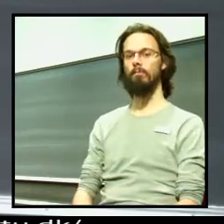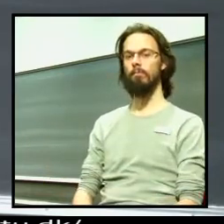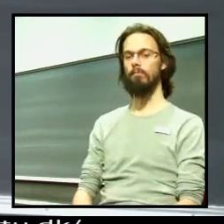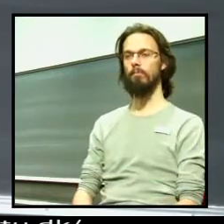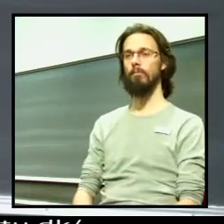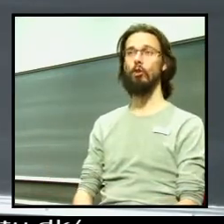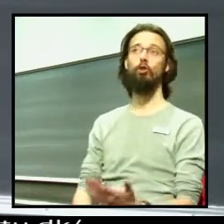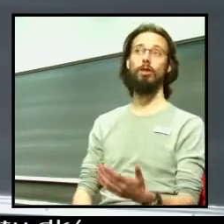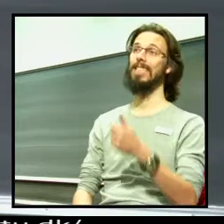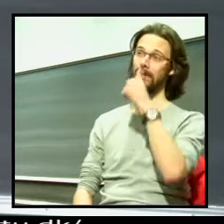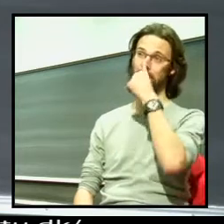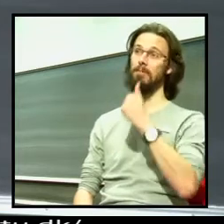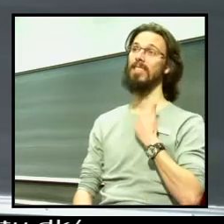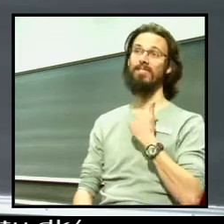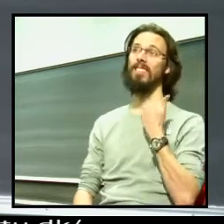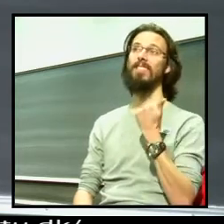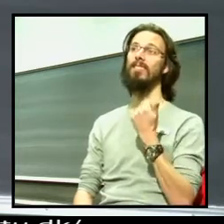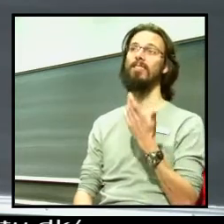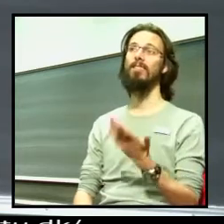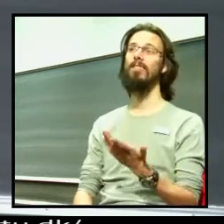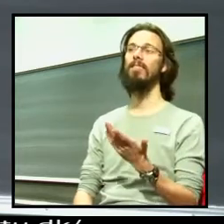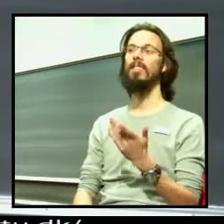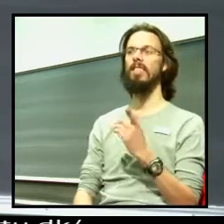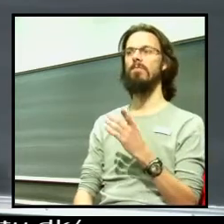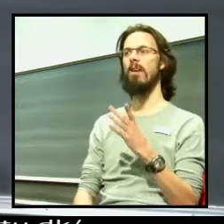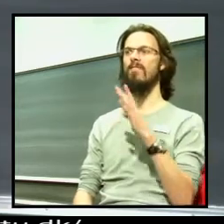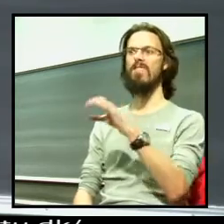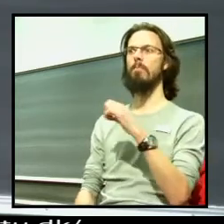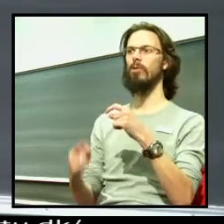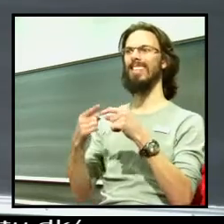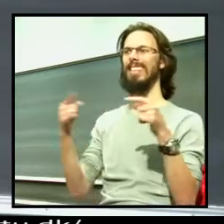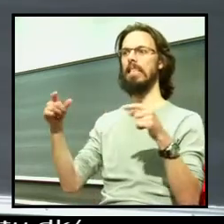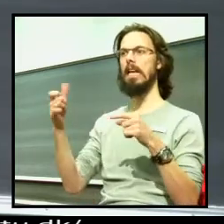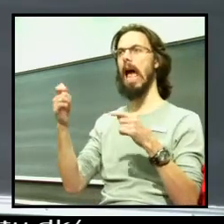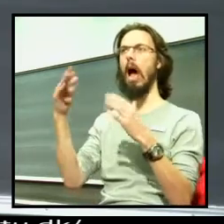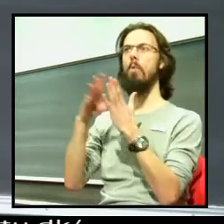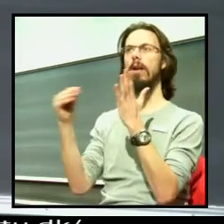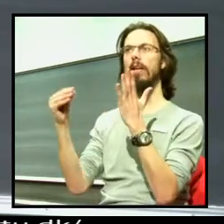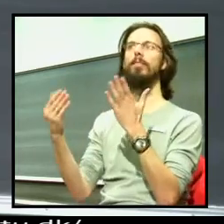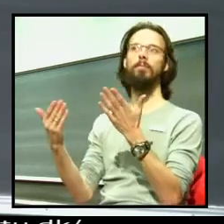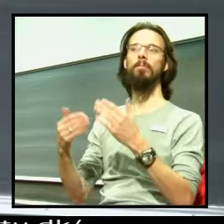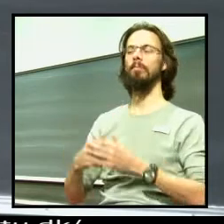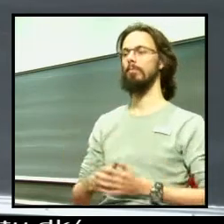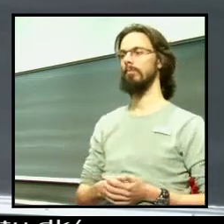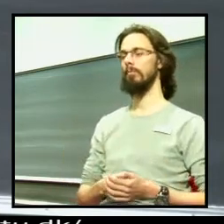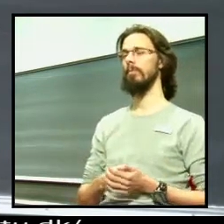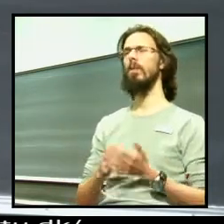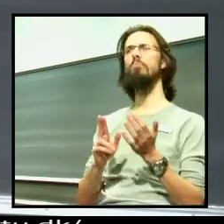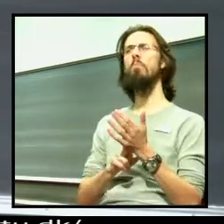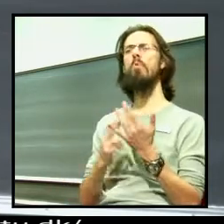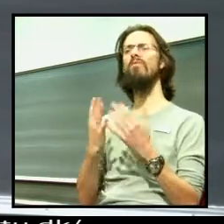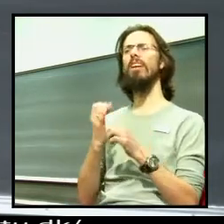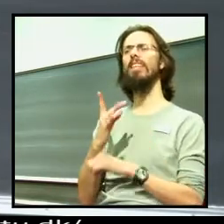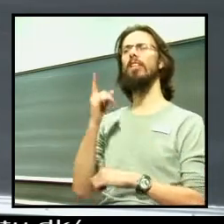Og det er sådan set det vigtige. Vi skal have fat i en lineær afbildning. Spørgsmålet er, det der sker